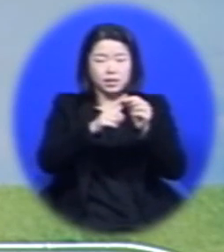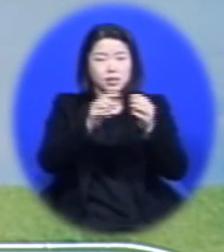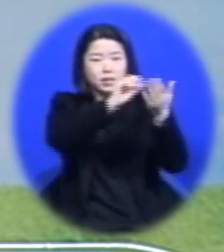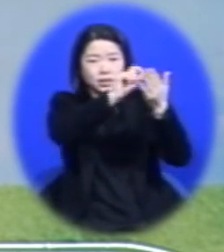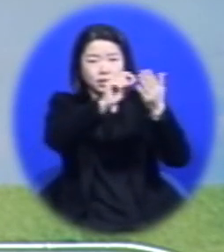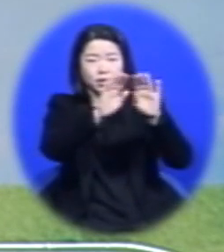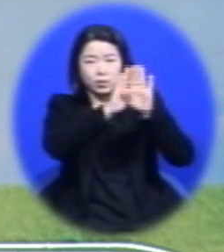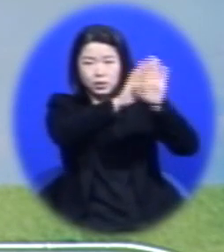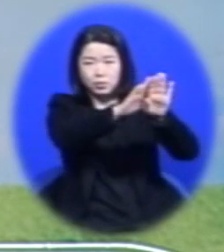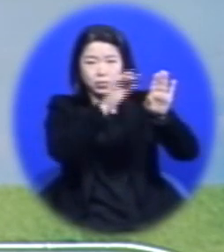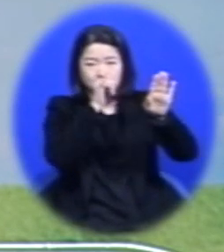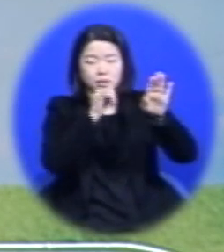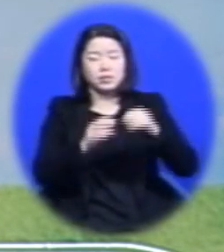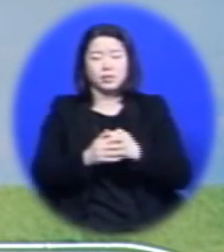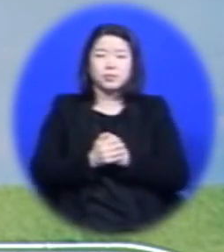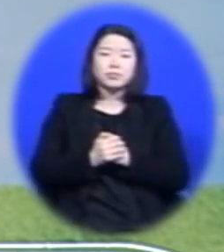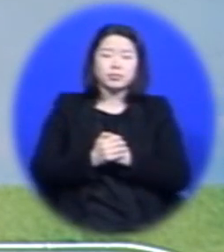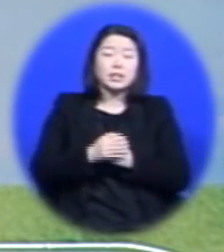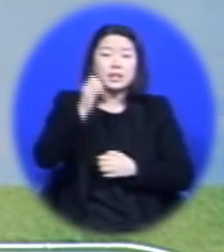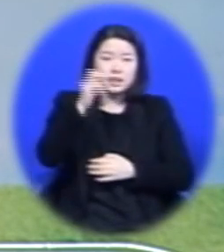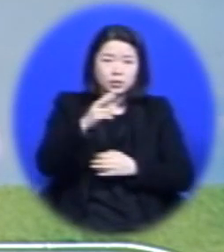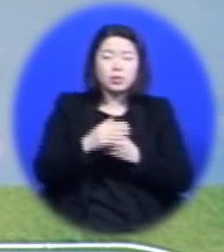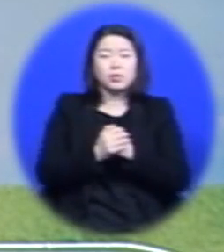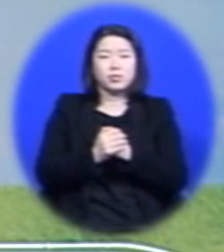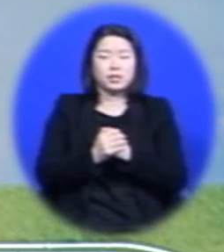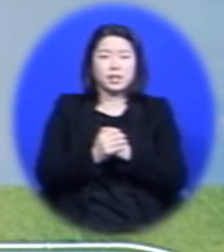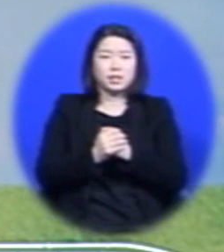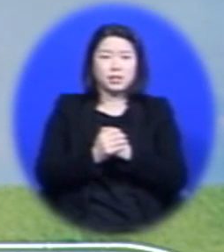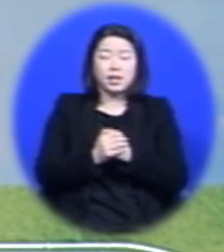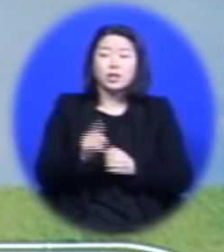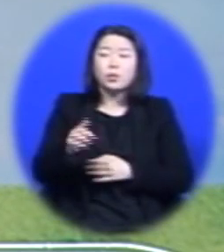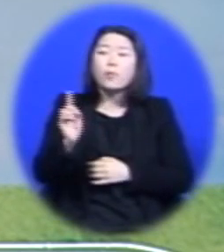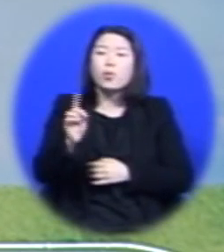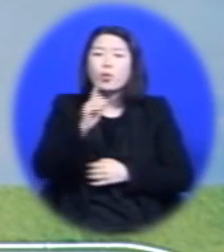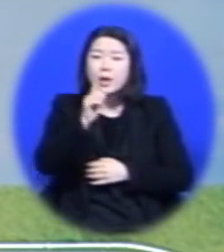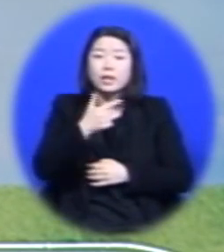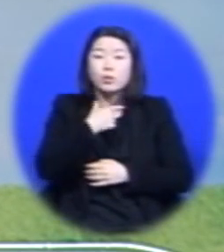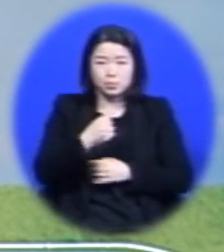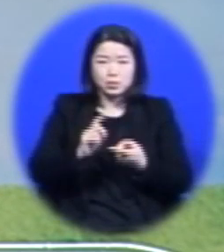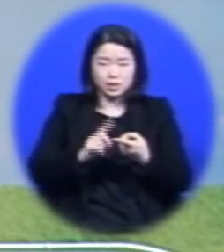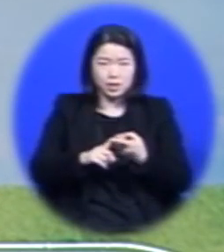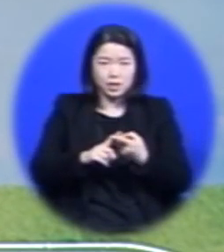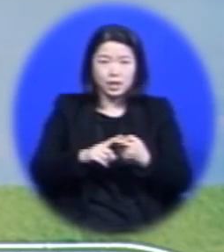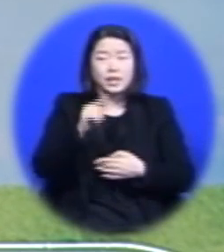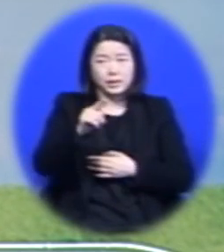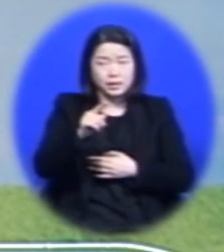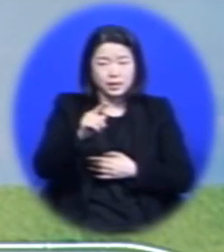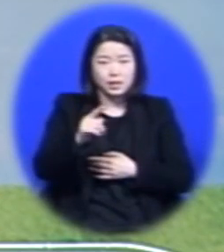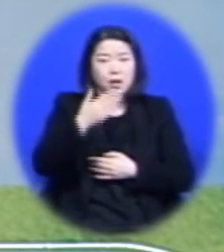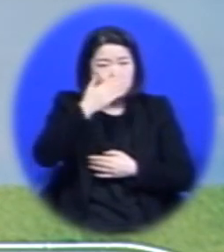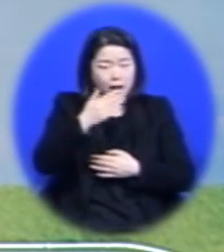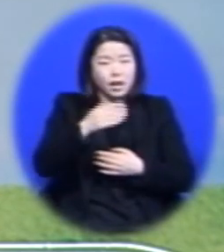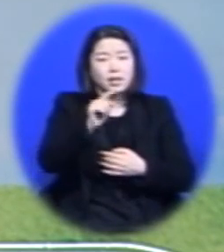벽에다가 이렇게 붙였습니다 그리고 너 모음 말하고 싶은지 그 해당되는